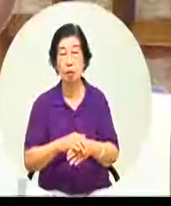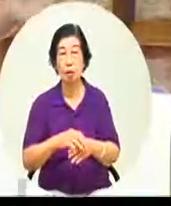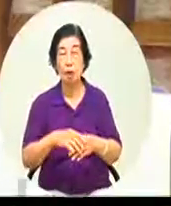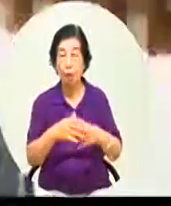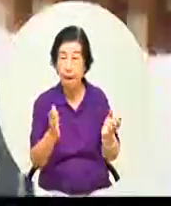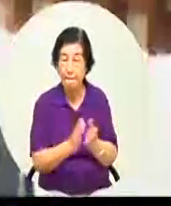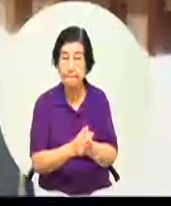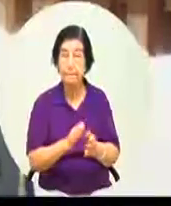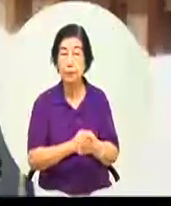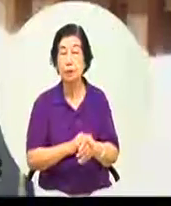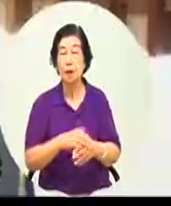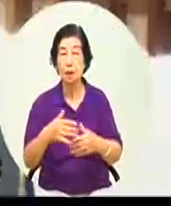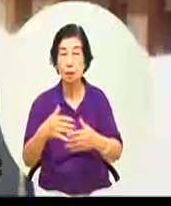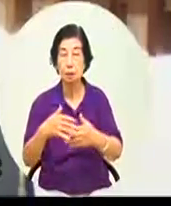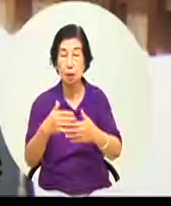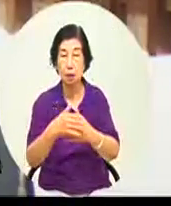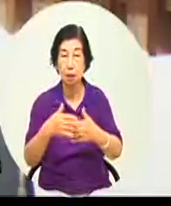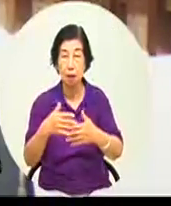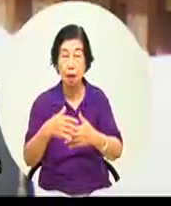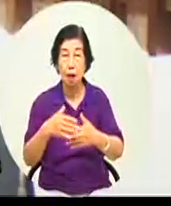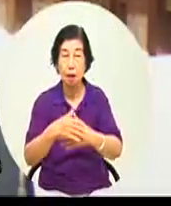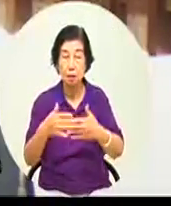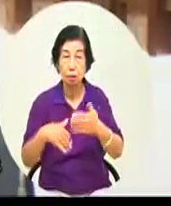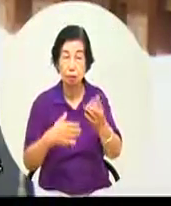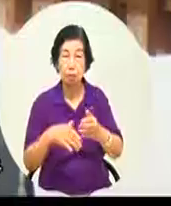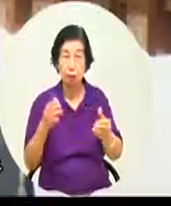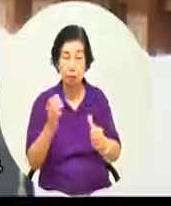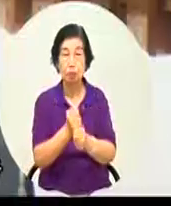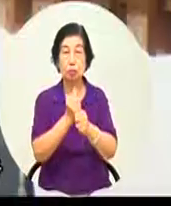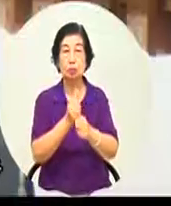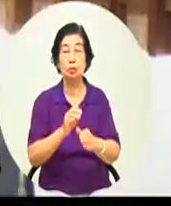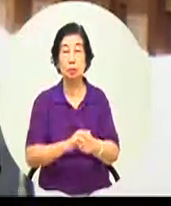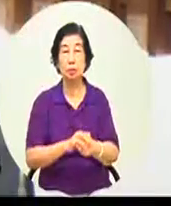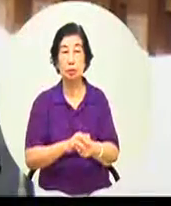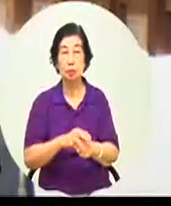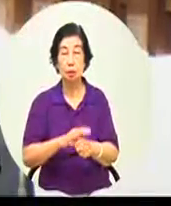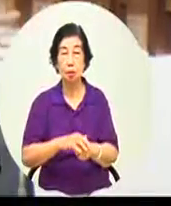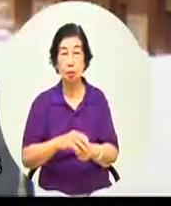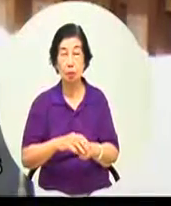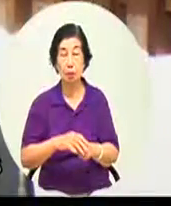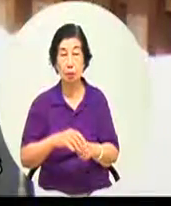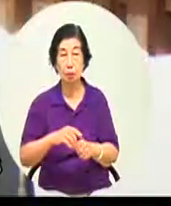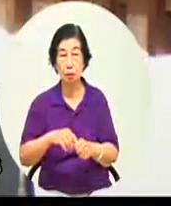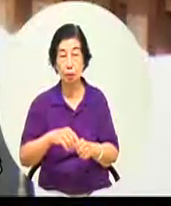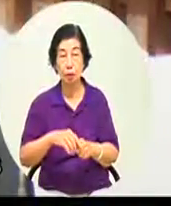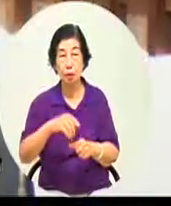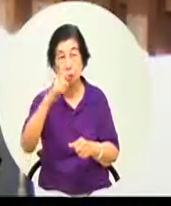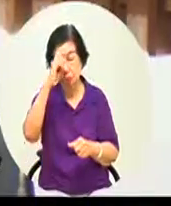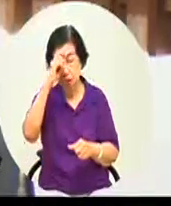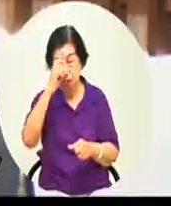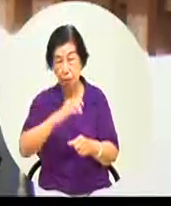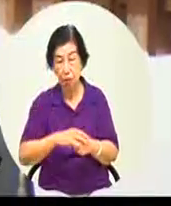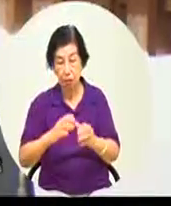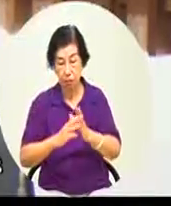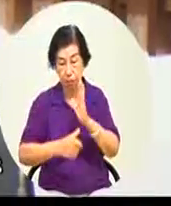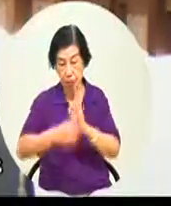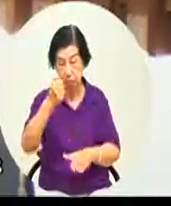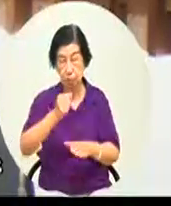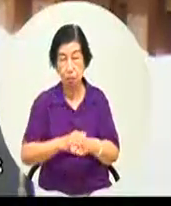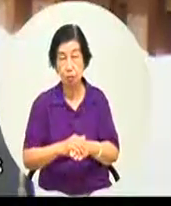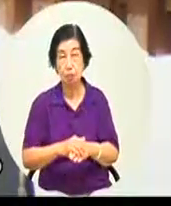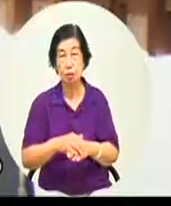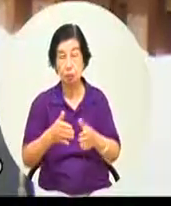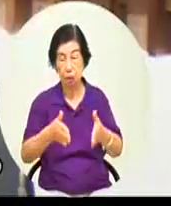有的经费都要经过他们来那个的，就是我有那这个局长啊来做规划，来跟他们争取啦哈、哦。第一个，那国道